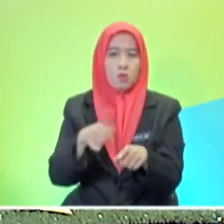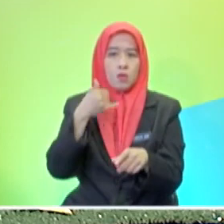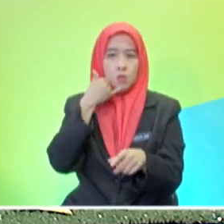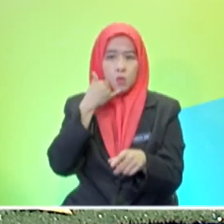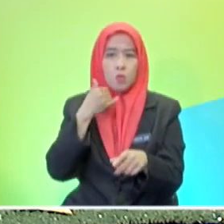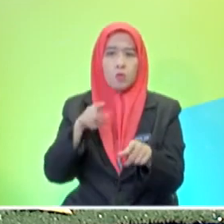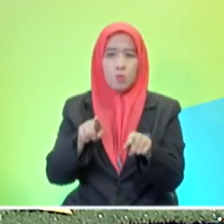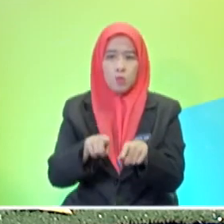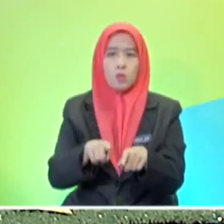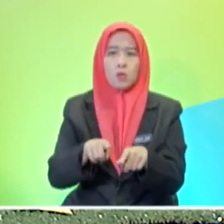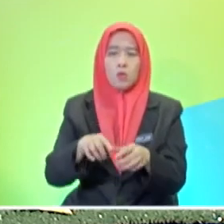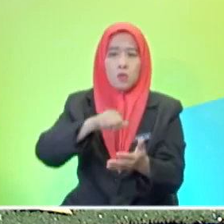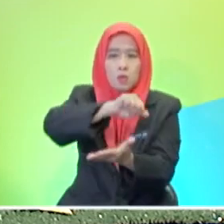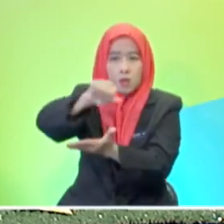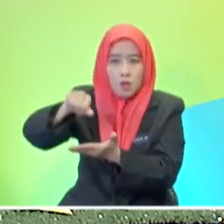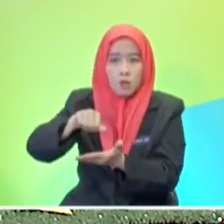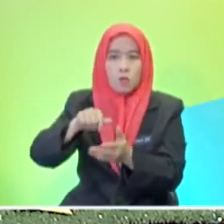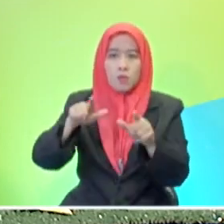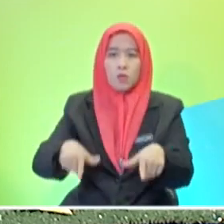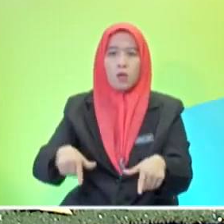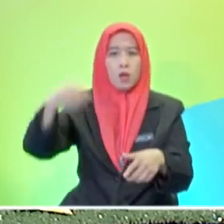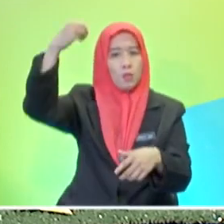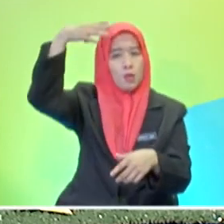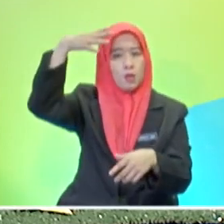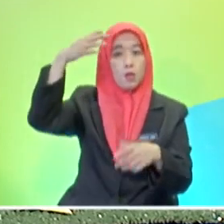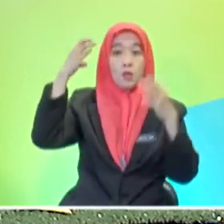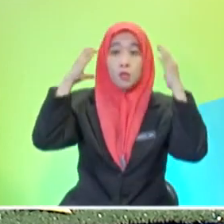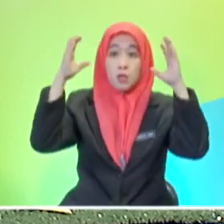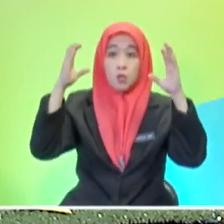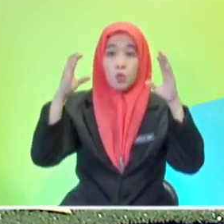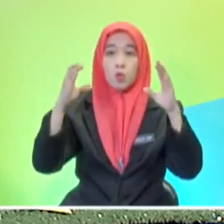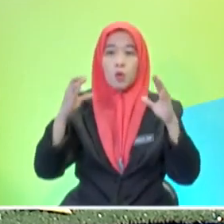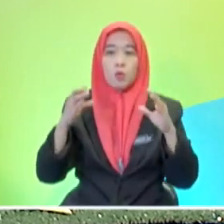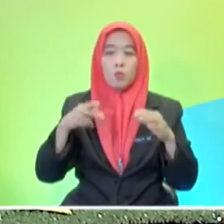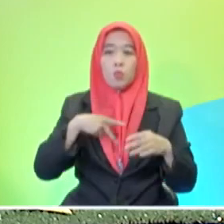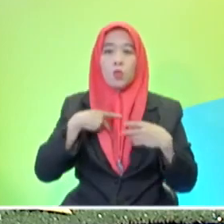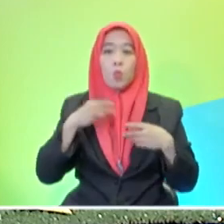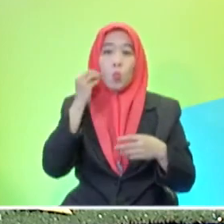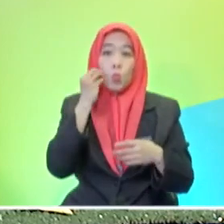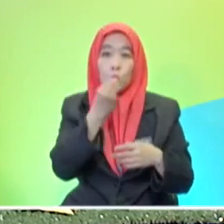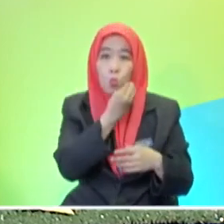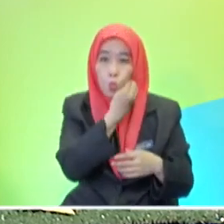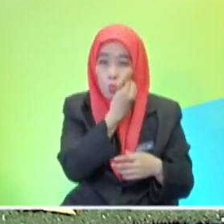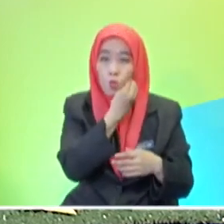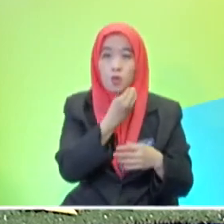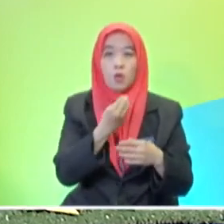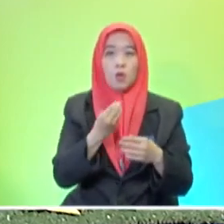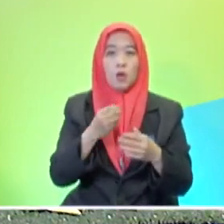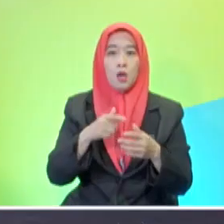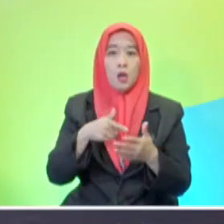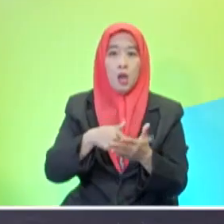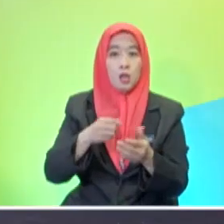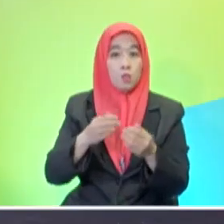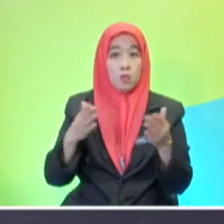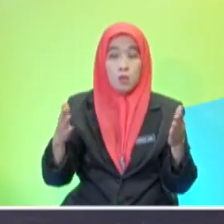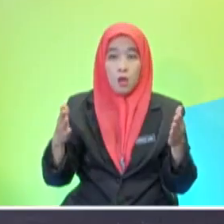juga letakkan di tempat bawah cahaya matahari. Tapi cikgu punya tumbuhan kita walaupun sama jenis tapi tumbuhan cikgu lebih besar, ada